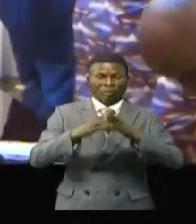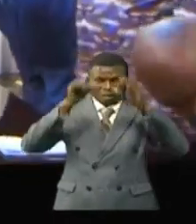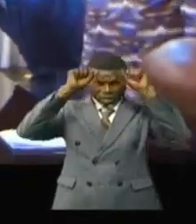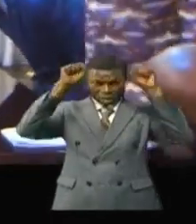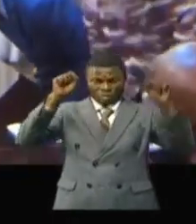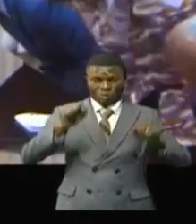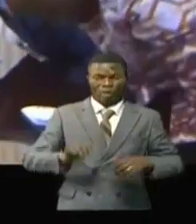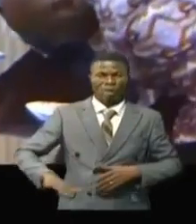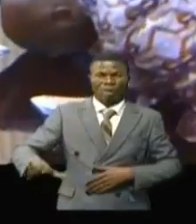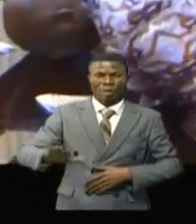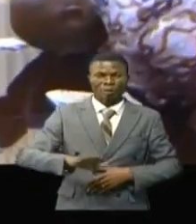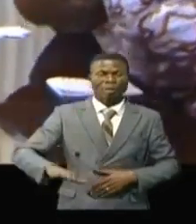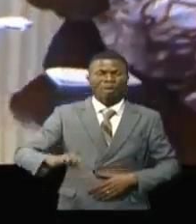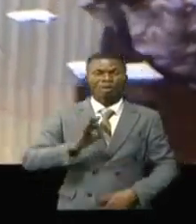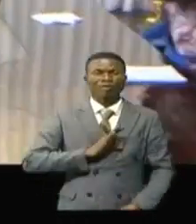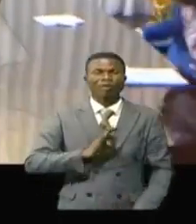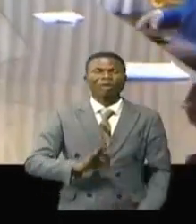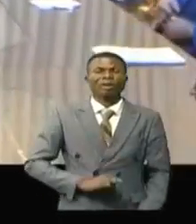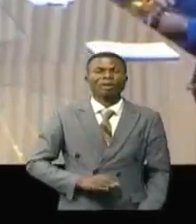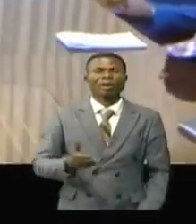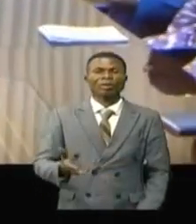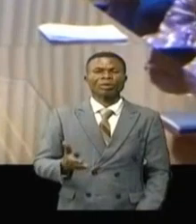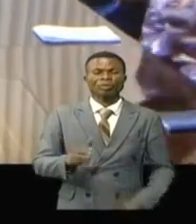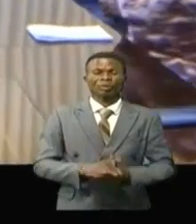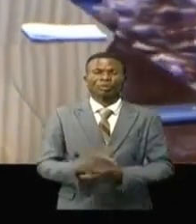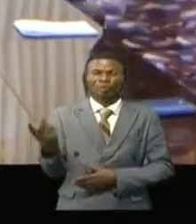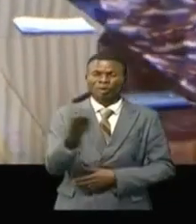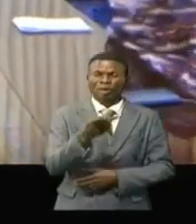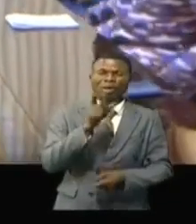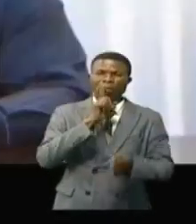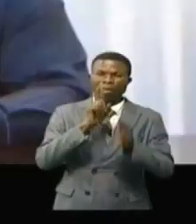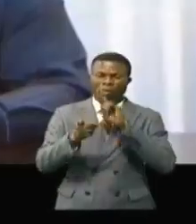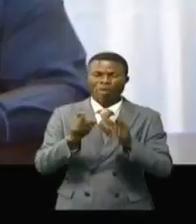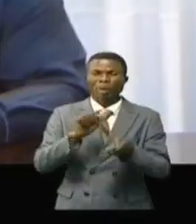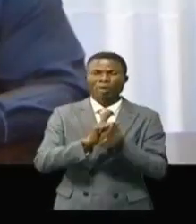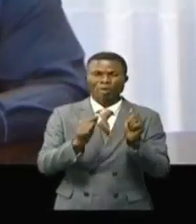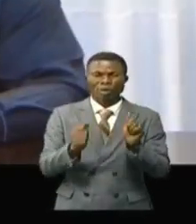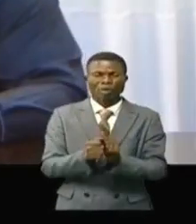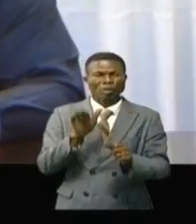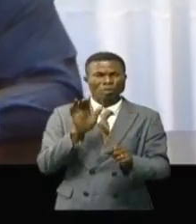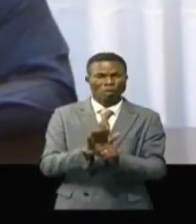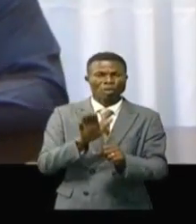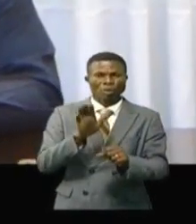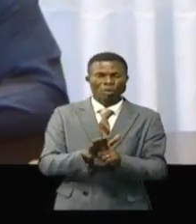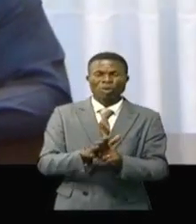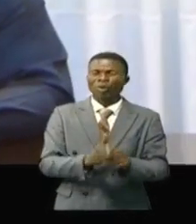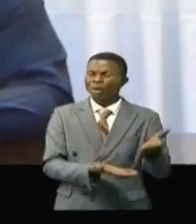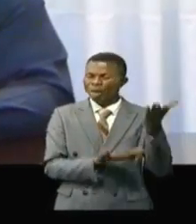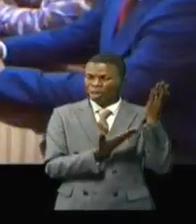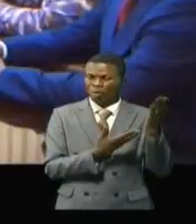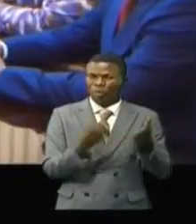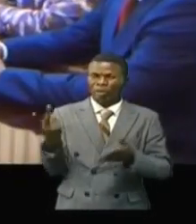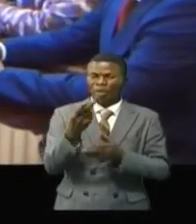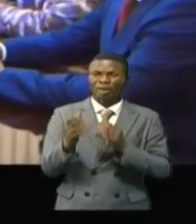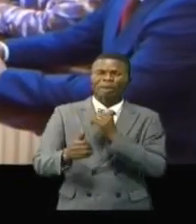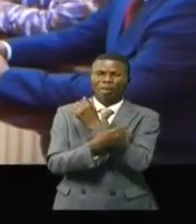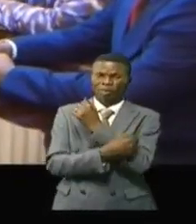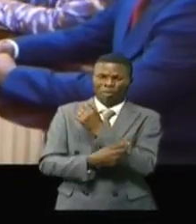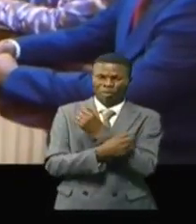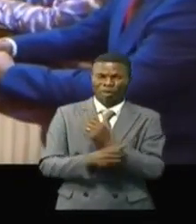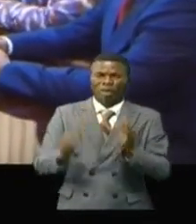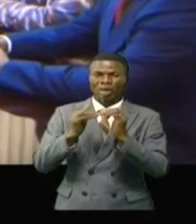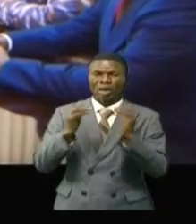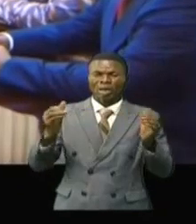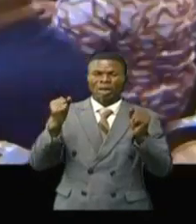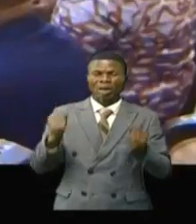la République, Félix-Antoine Tshisekedi Tshilombo, ils ont échangé sur de nombreuses priorités communes, la stabilité et la sécurité